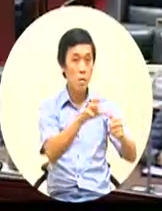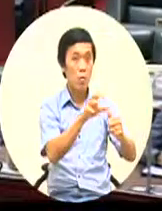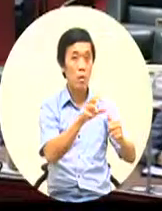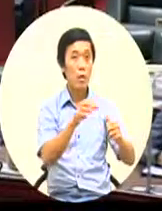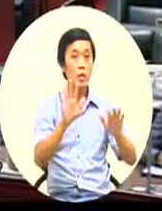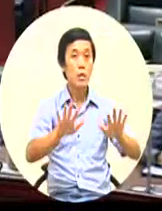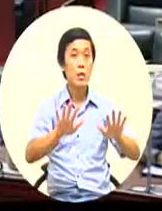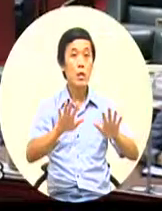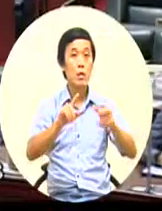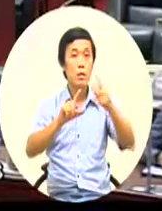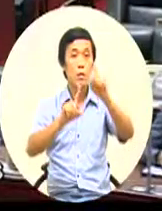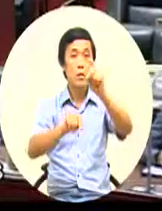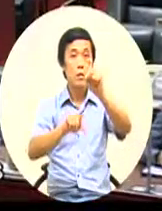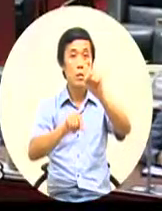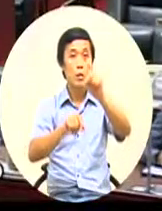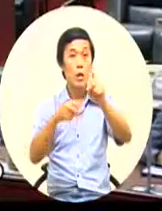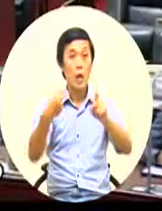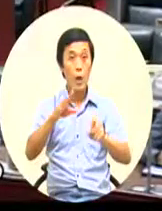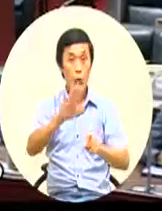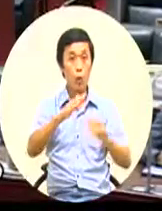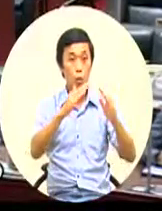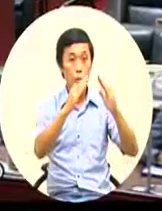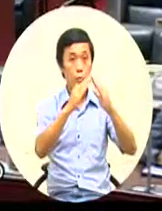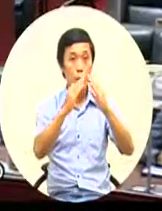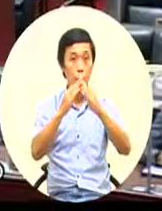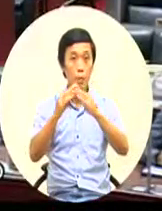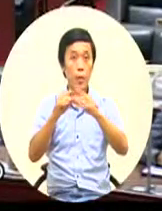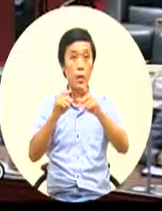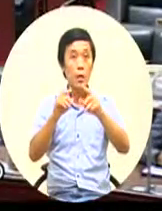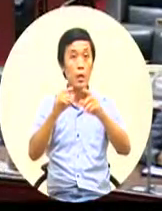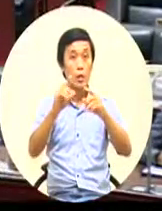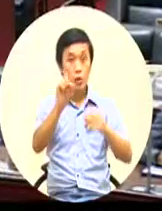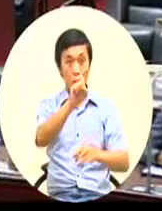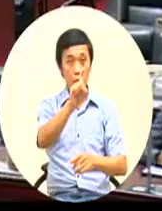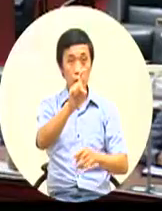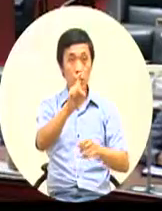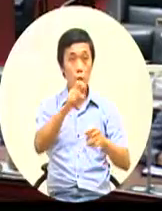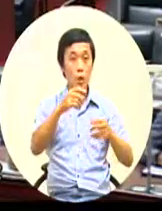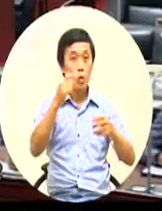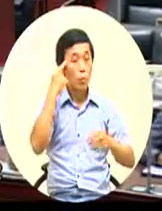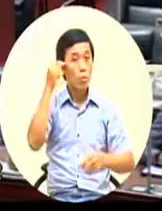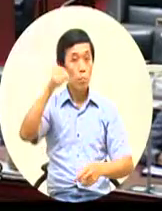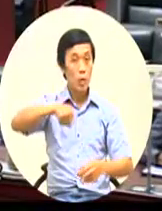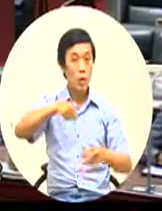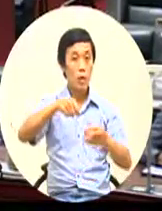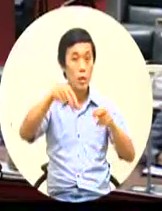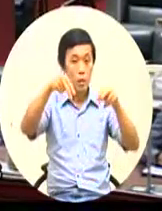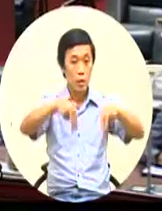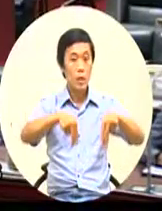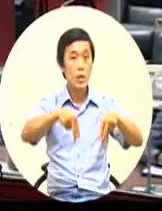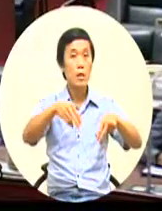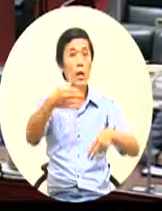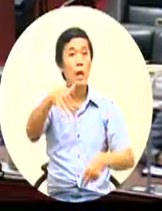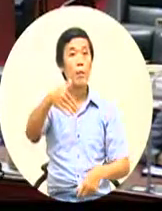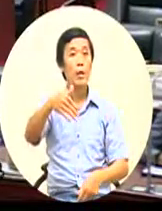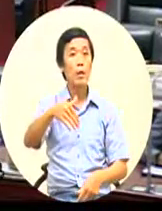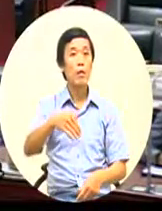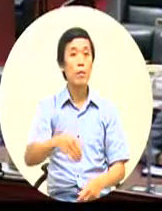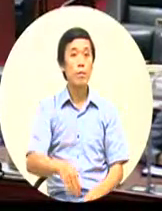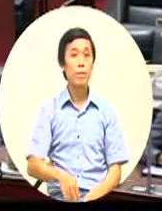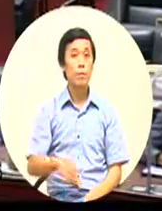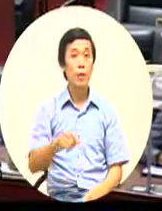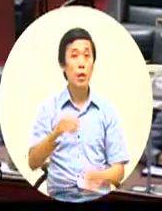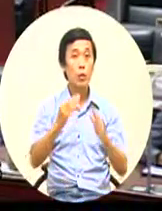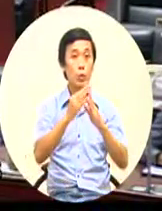近10户不愿意签同意书。 我跟 局长，你先请坐。这